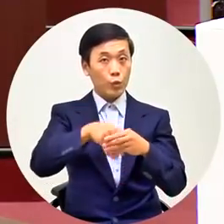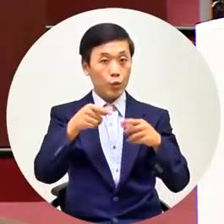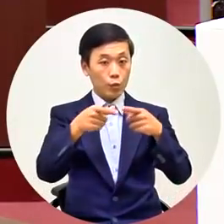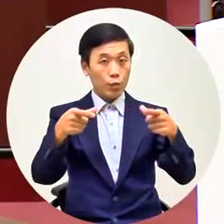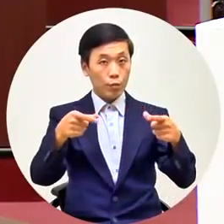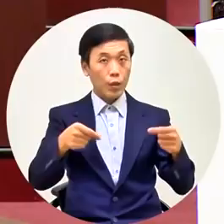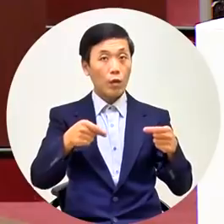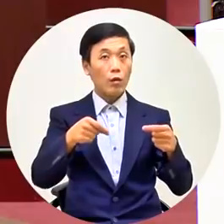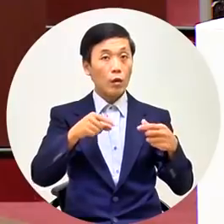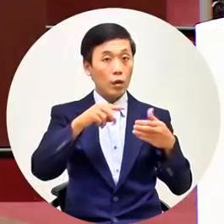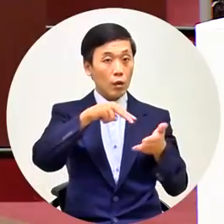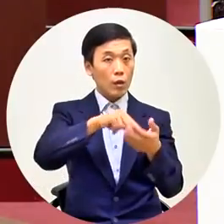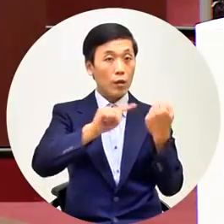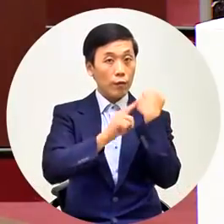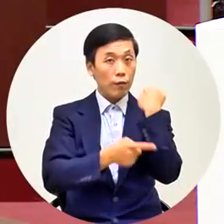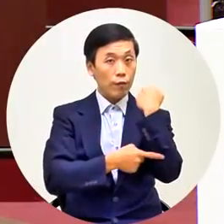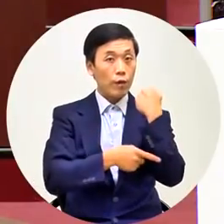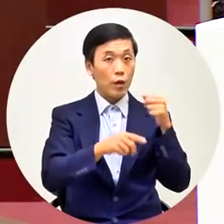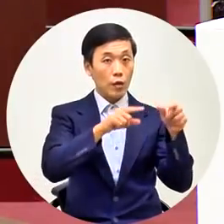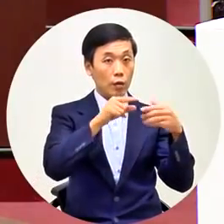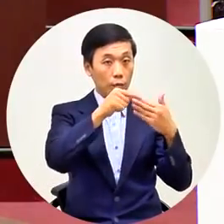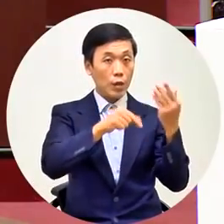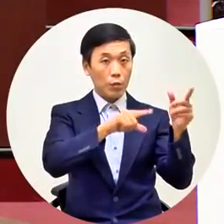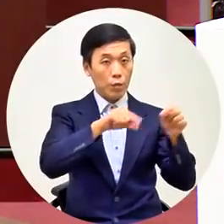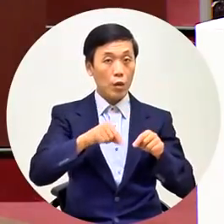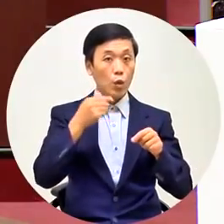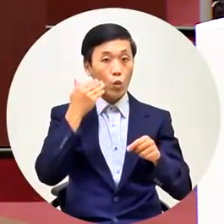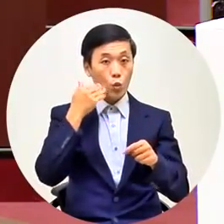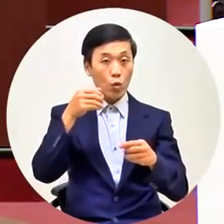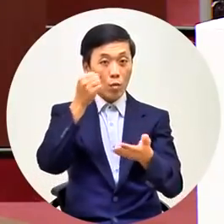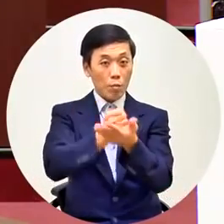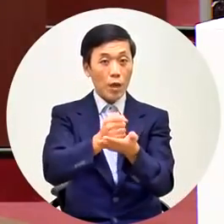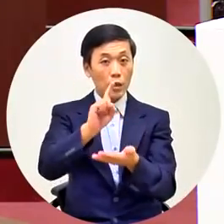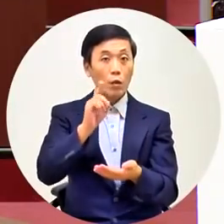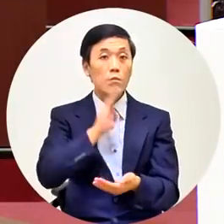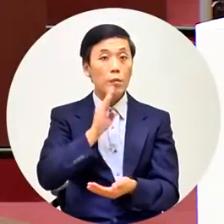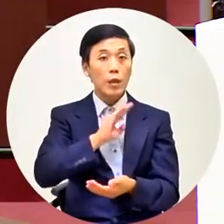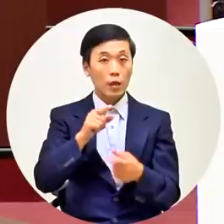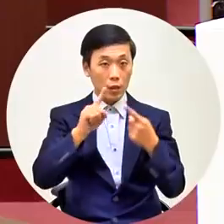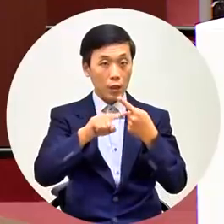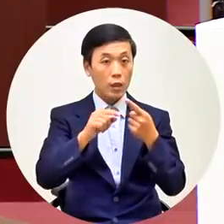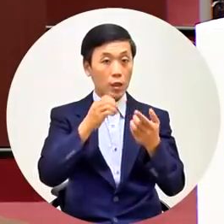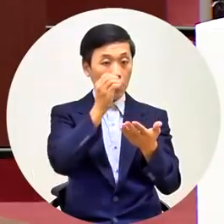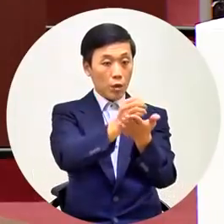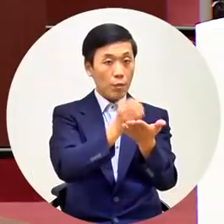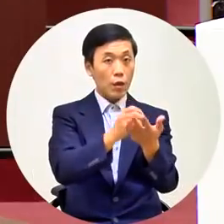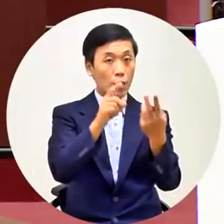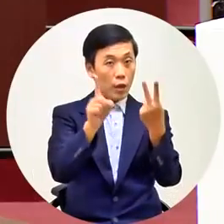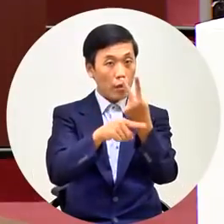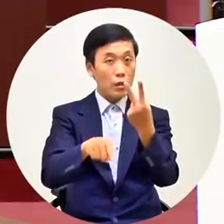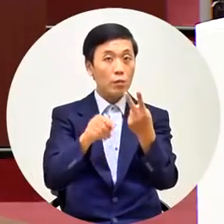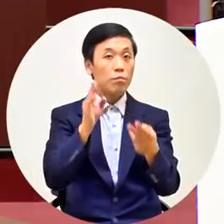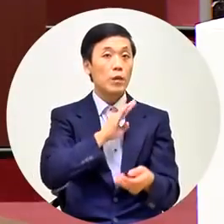规定，有下列情形者无效：一、签选两人以上；二、不用本位自发的选举